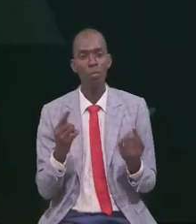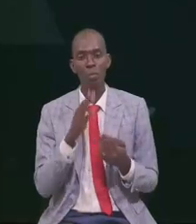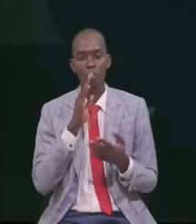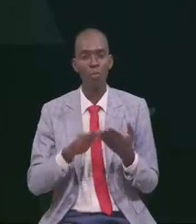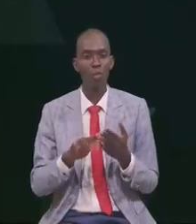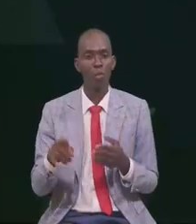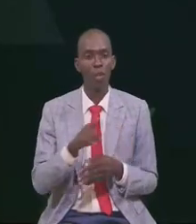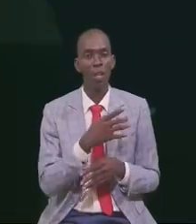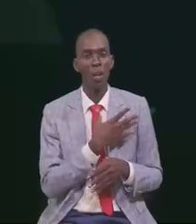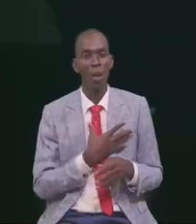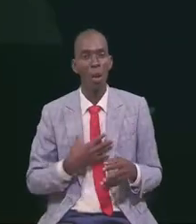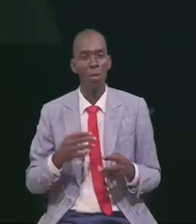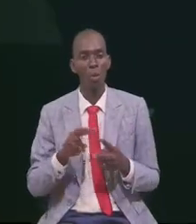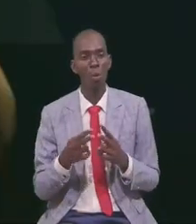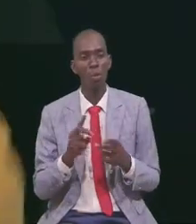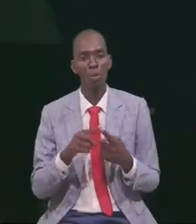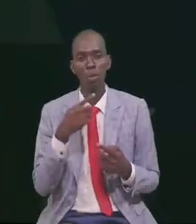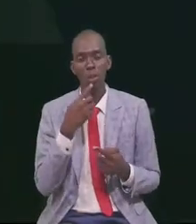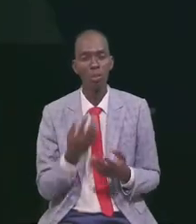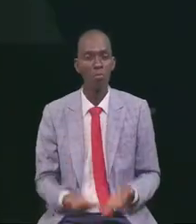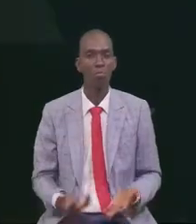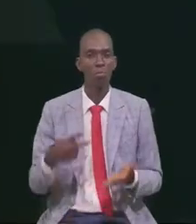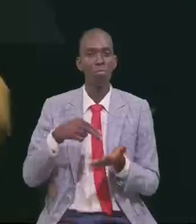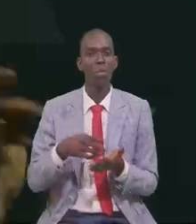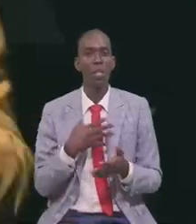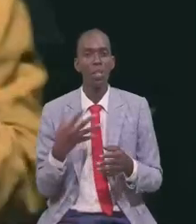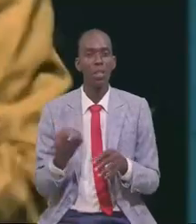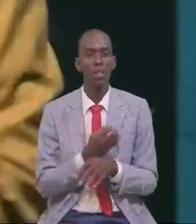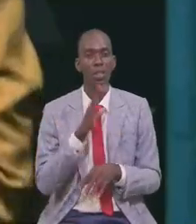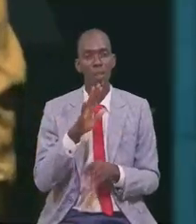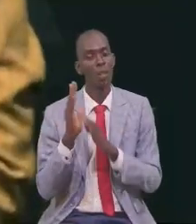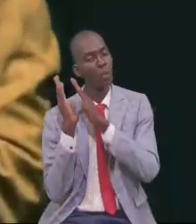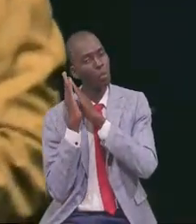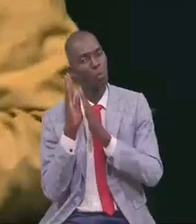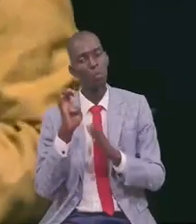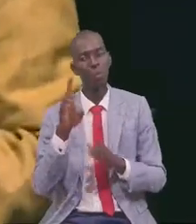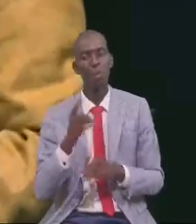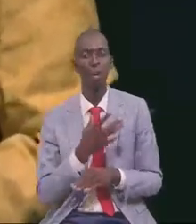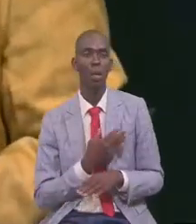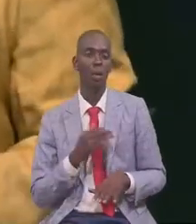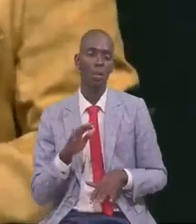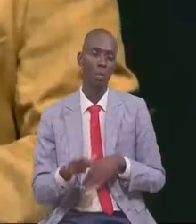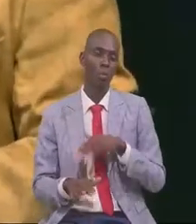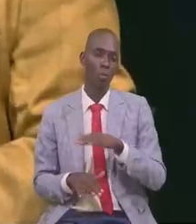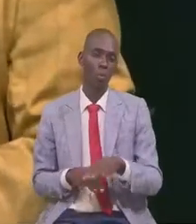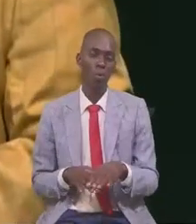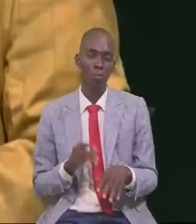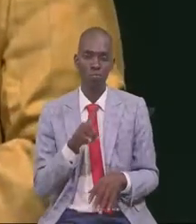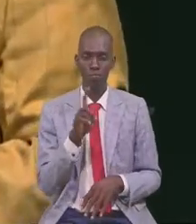ton lit et marche. Le Seigneur dit, sauver les âmes,